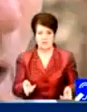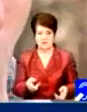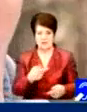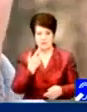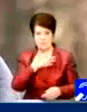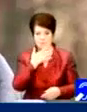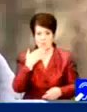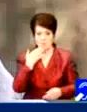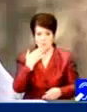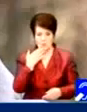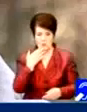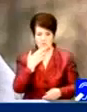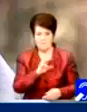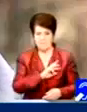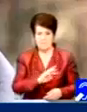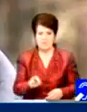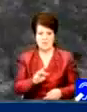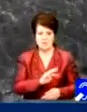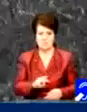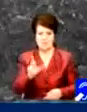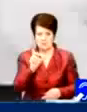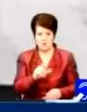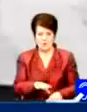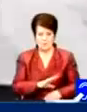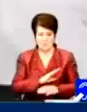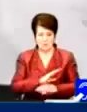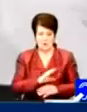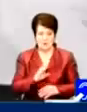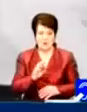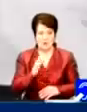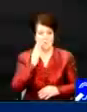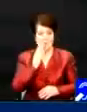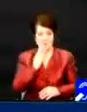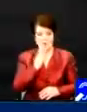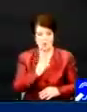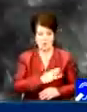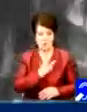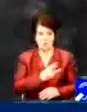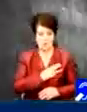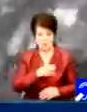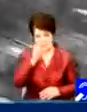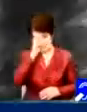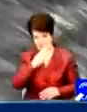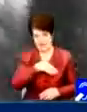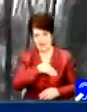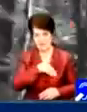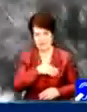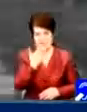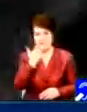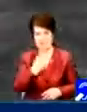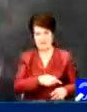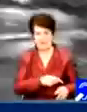Mult au cazut, mii și mii de oameni. Mureau românii bucovineni cu dorul de țară în suflet, la doar 3